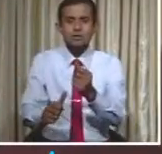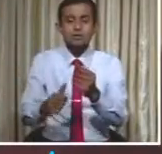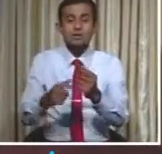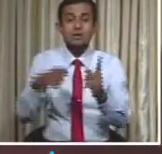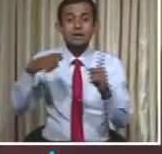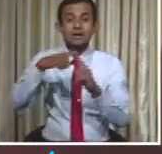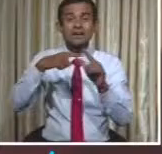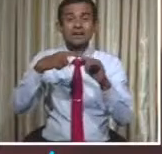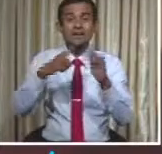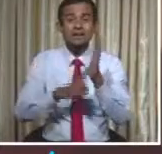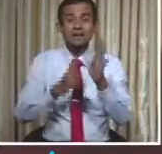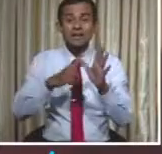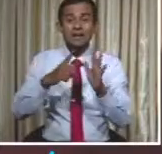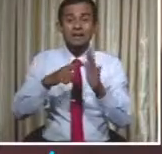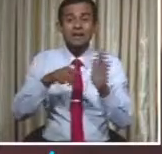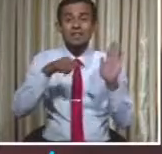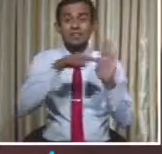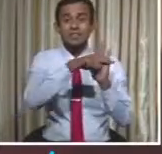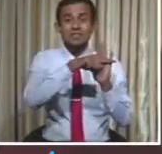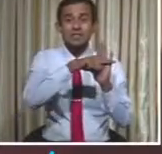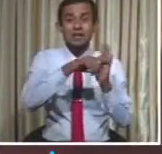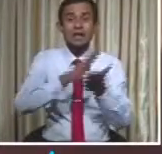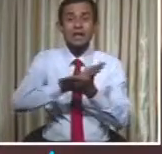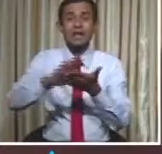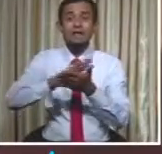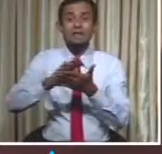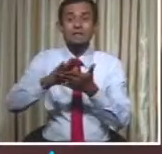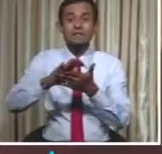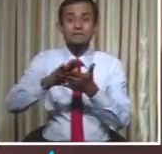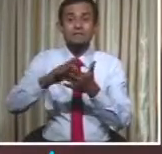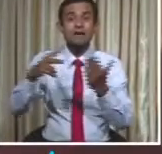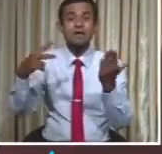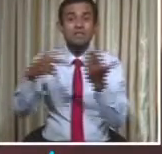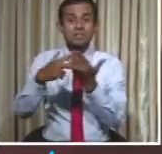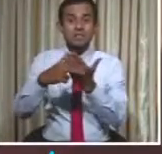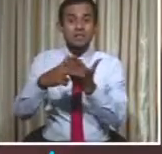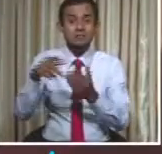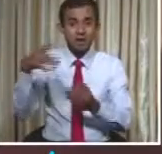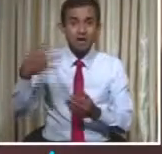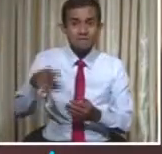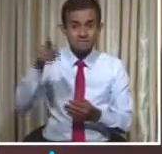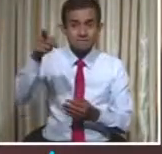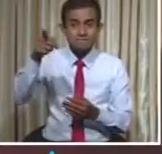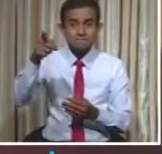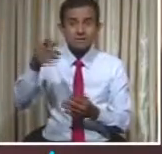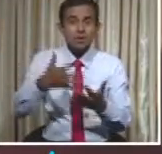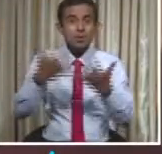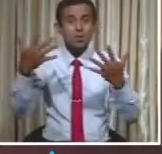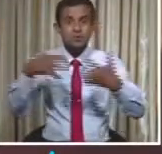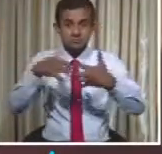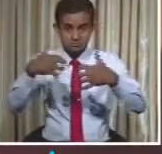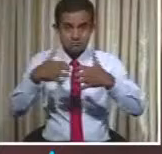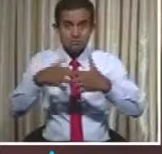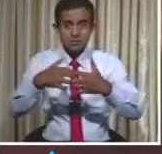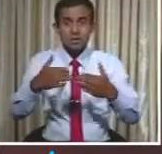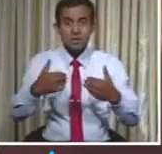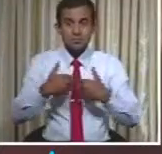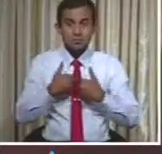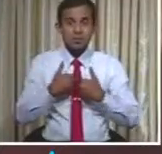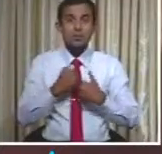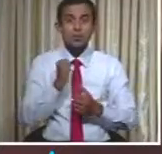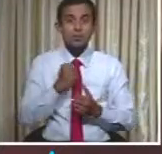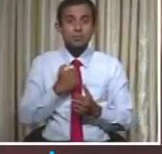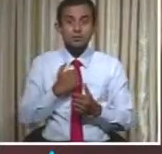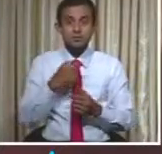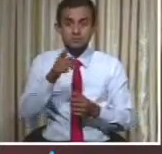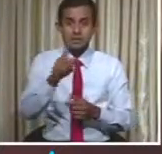වැලි මිටියාවතේ නැගිනිර හේවාගම් කෝරළ විවිධ සේවා සම්පකාර සමිතිය ඇතිවෙච්ච ලොකු අර්බුදයක් සම්බන්ධයෙන් මගේ කොහොමද දායකත්වය